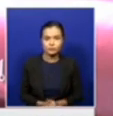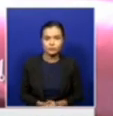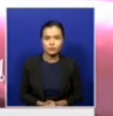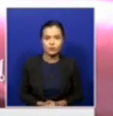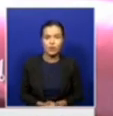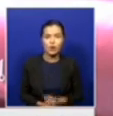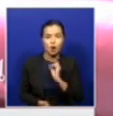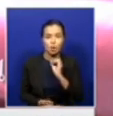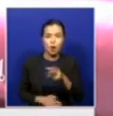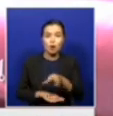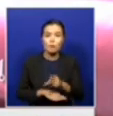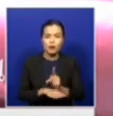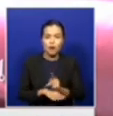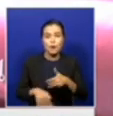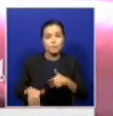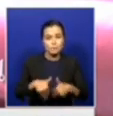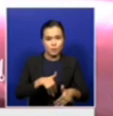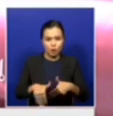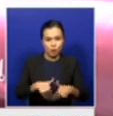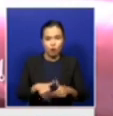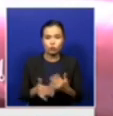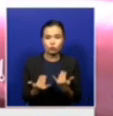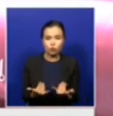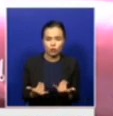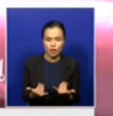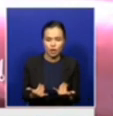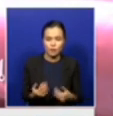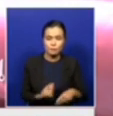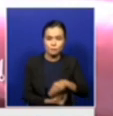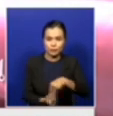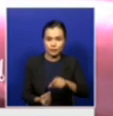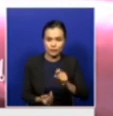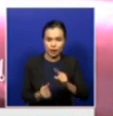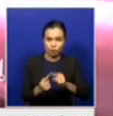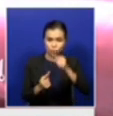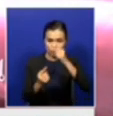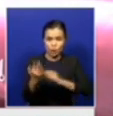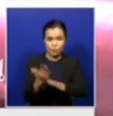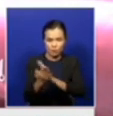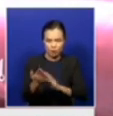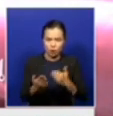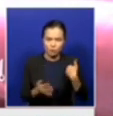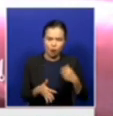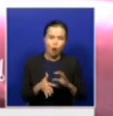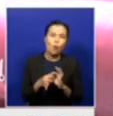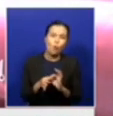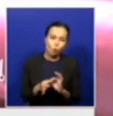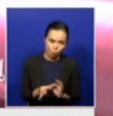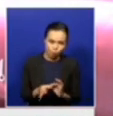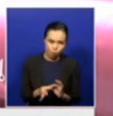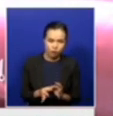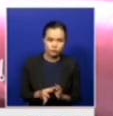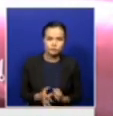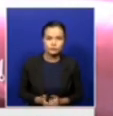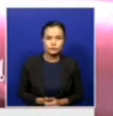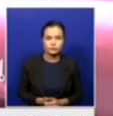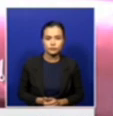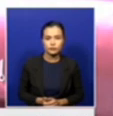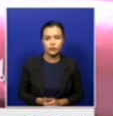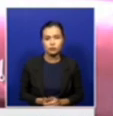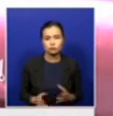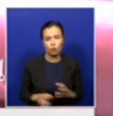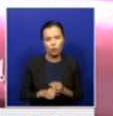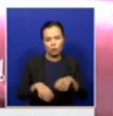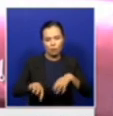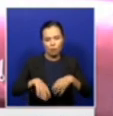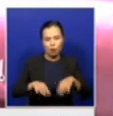อกท่านประธานและพี่น้องประชาชนว่าสถานการณ์เศรษฐกิจของประเทศไทยนั้นมันมีความน่าเป็นห่วงครับผลของการบริหารที่ผิด